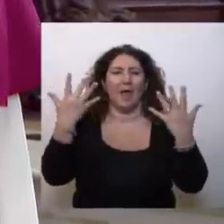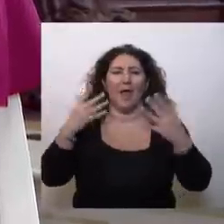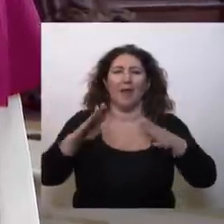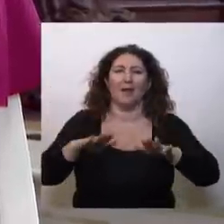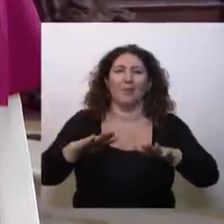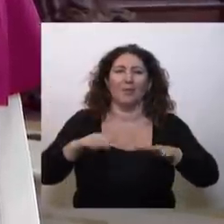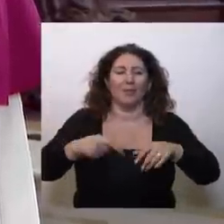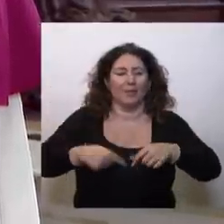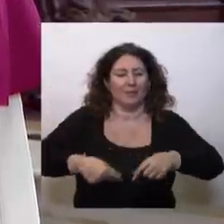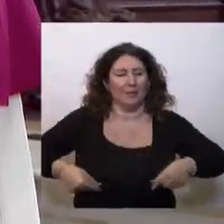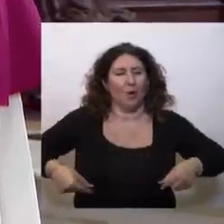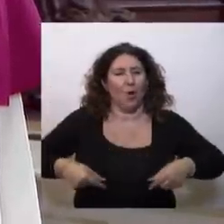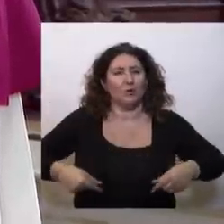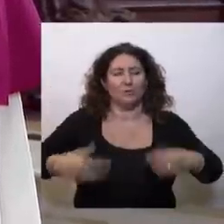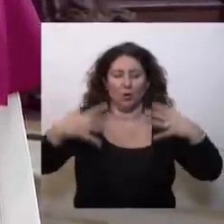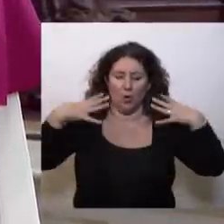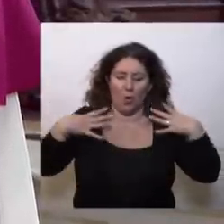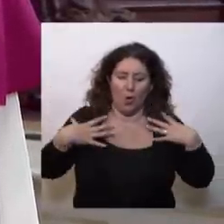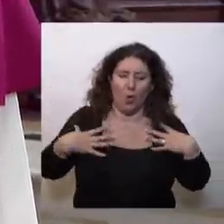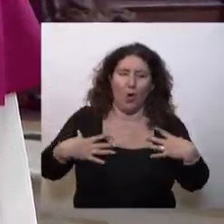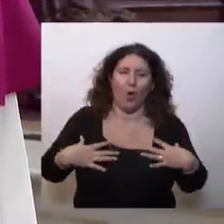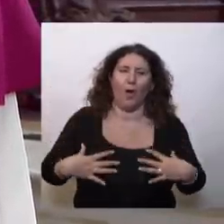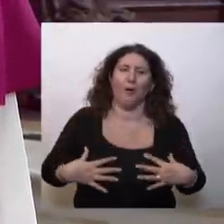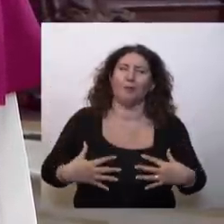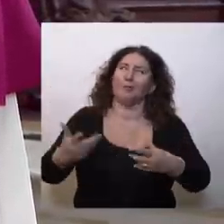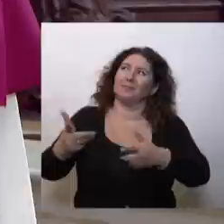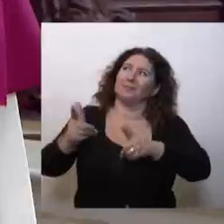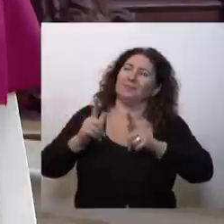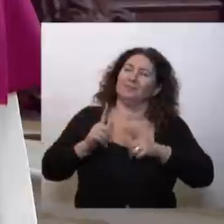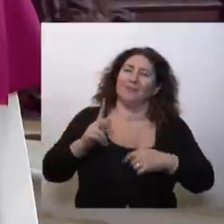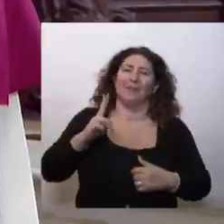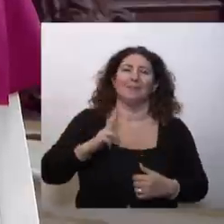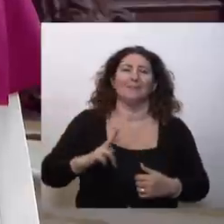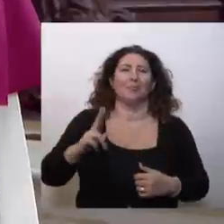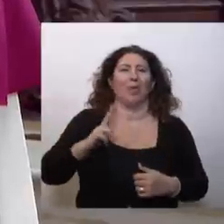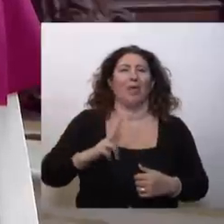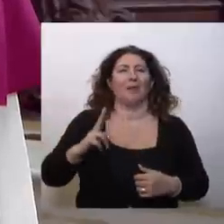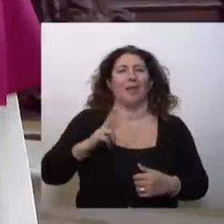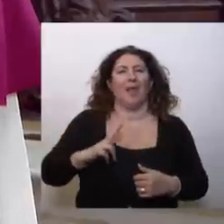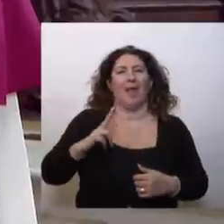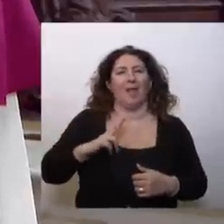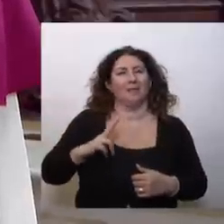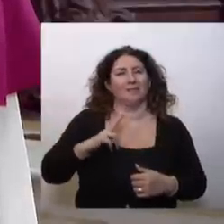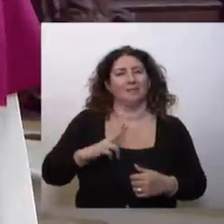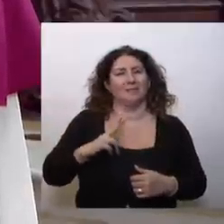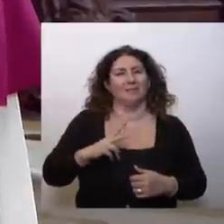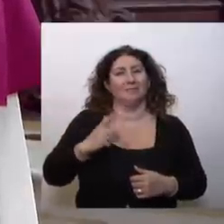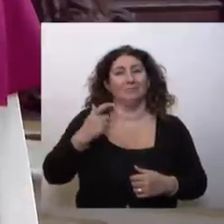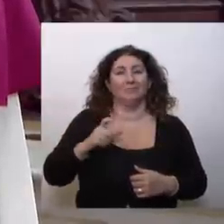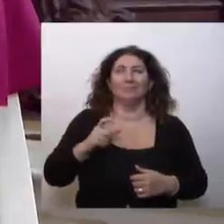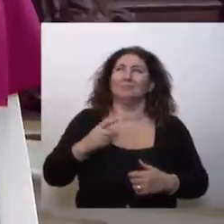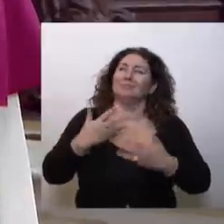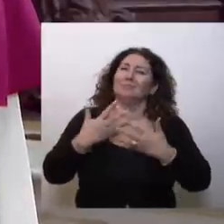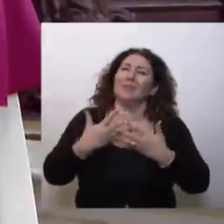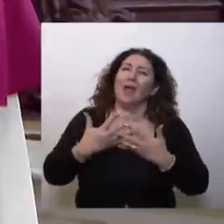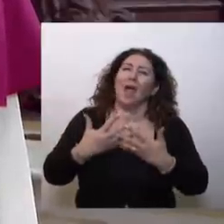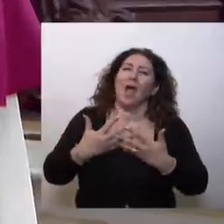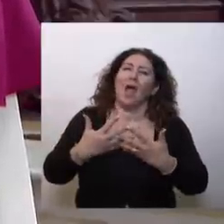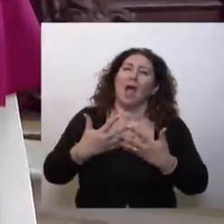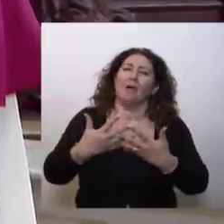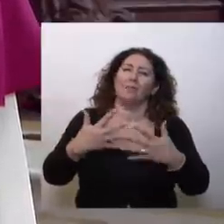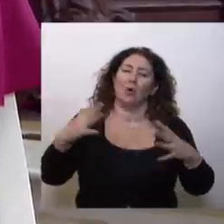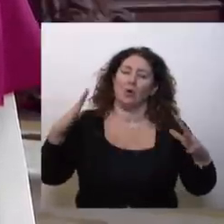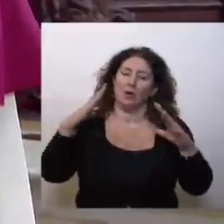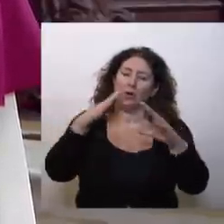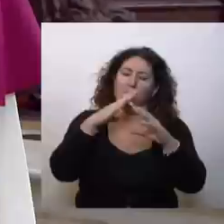tuo corpo sono per noi fonte di speranza, perché l'amore è penetrato nel buio